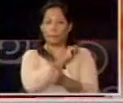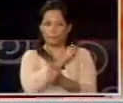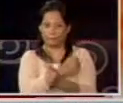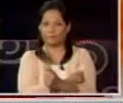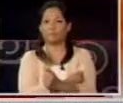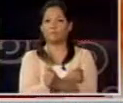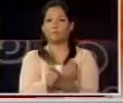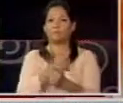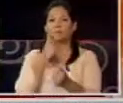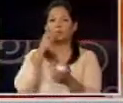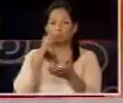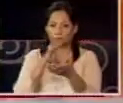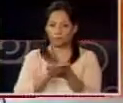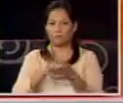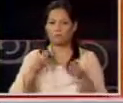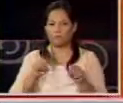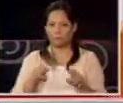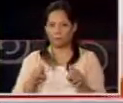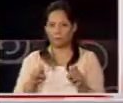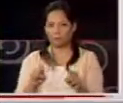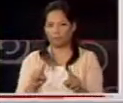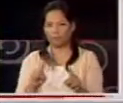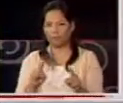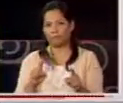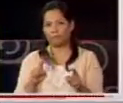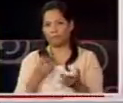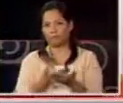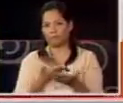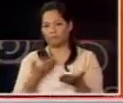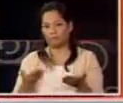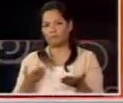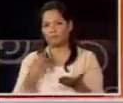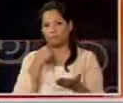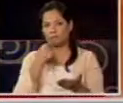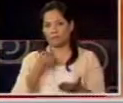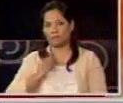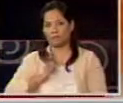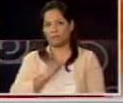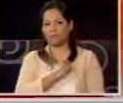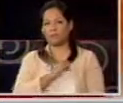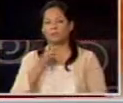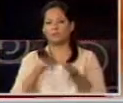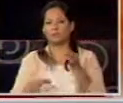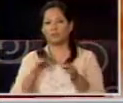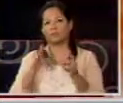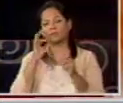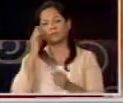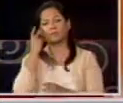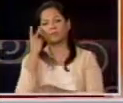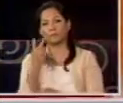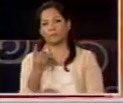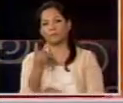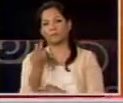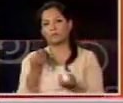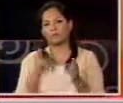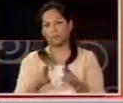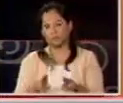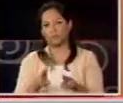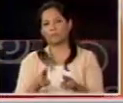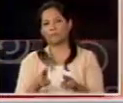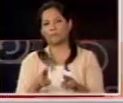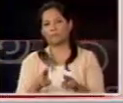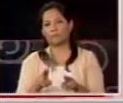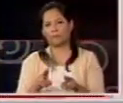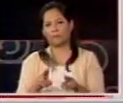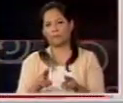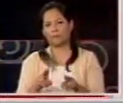na magbenta ng property na tinukoy rin naman ng isang senator judge. So makita nyo po yung nangyari ay binenta niya